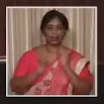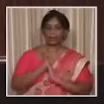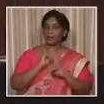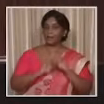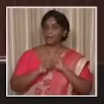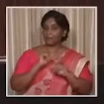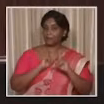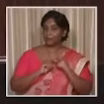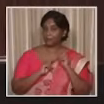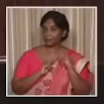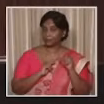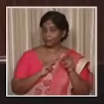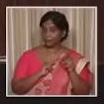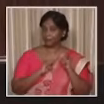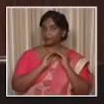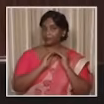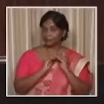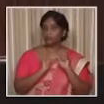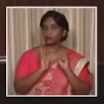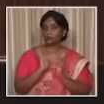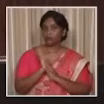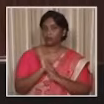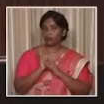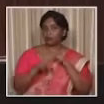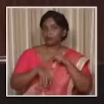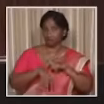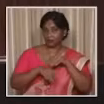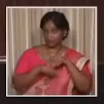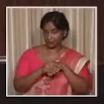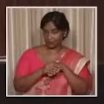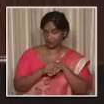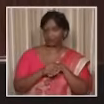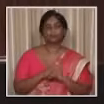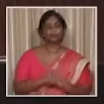Amatyanshe Karaka Sabha Avasthavedi.